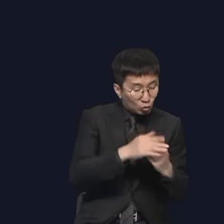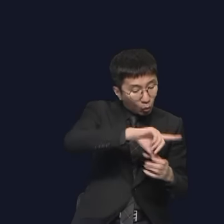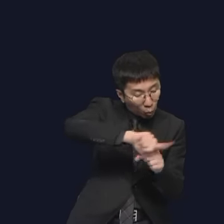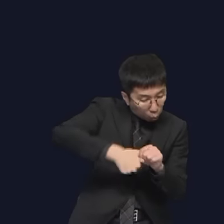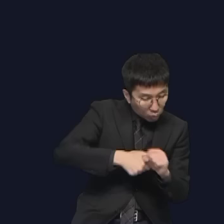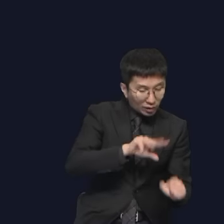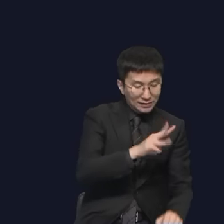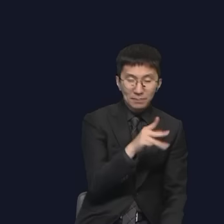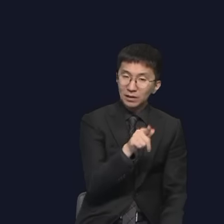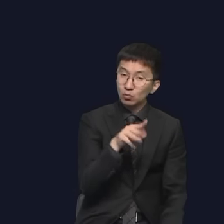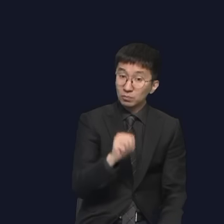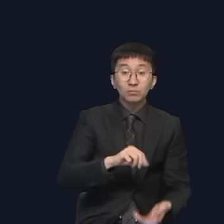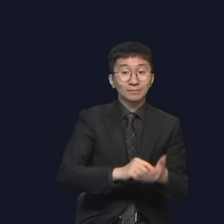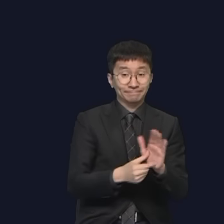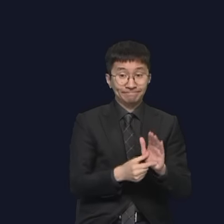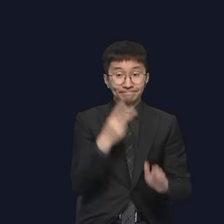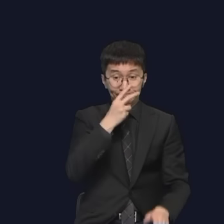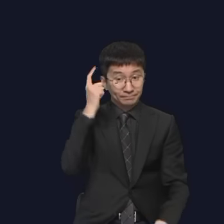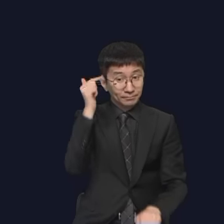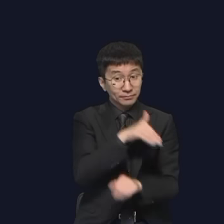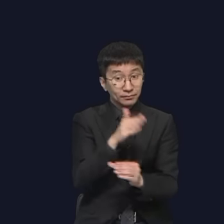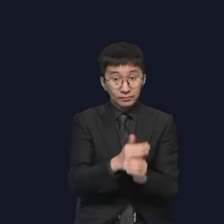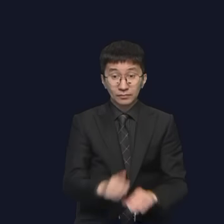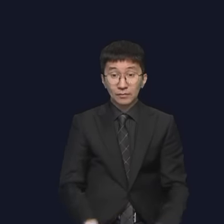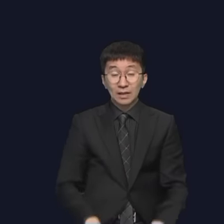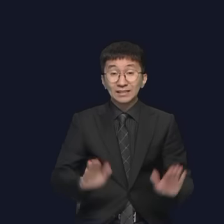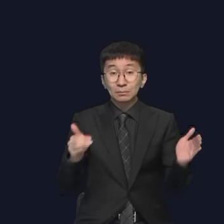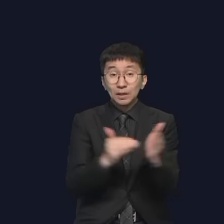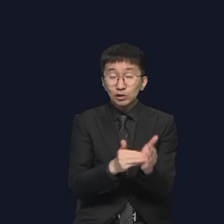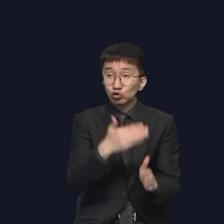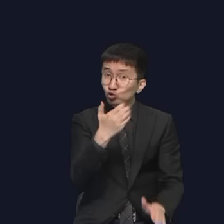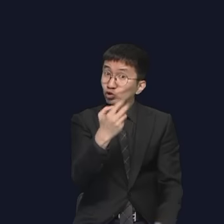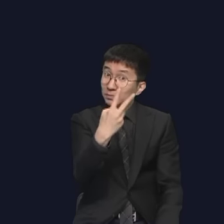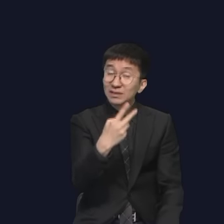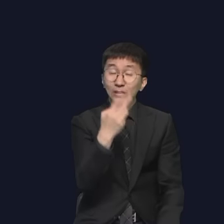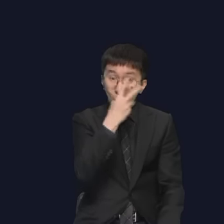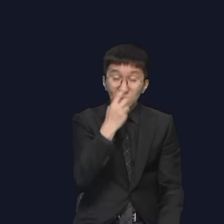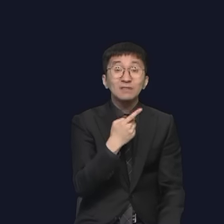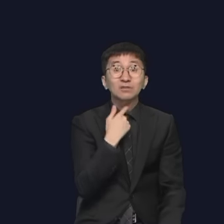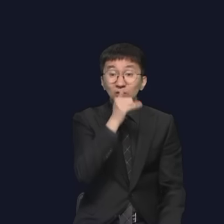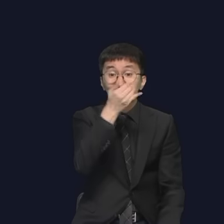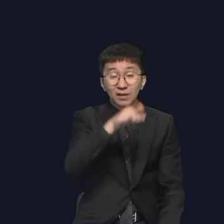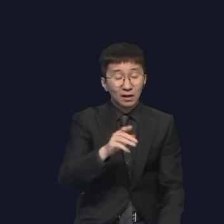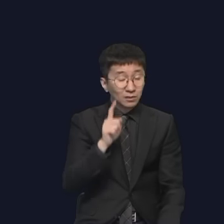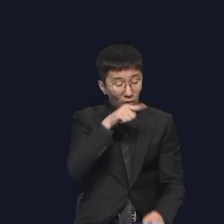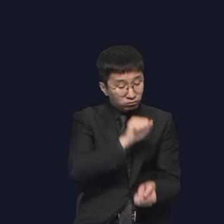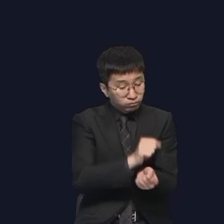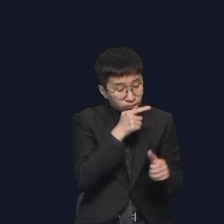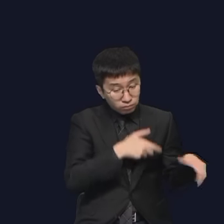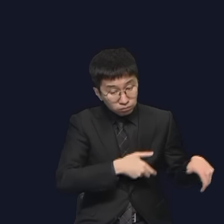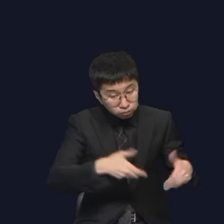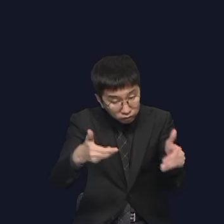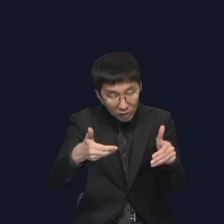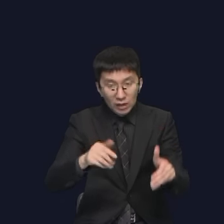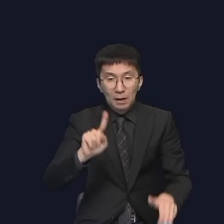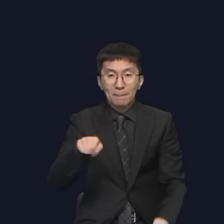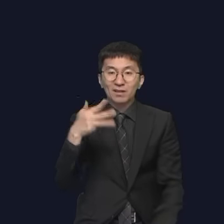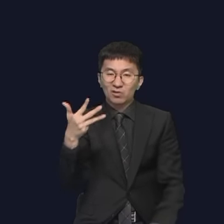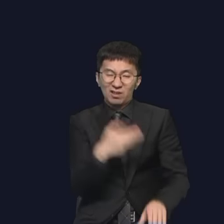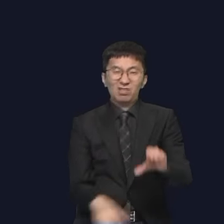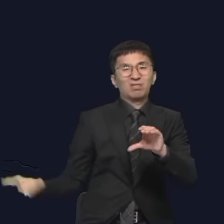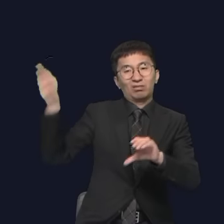있습니다. 특히 기존에 해오던 조사 지점 92개 외에 오염수 방류로 108개의 조사 지점이